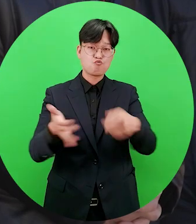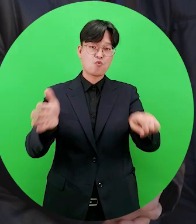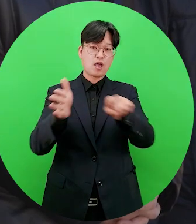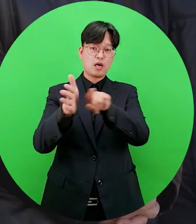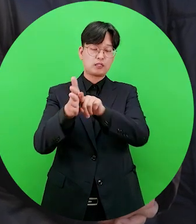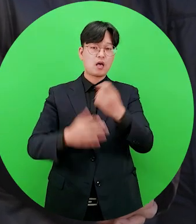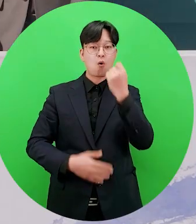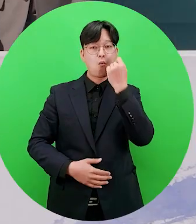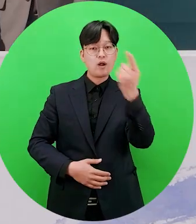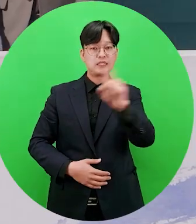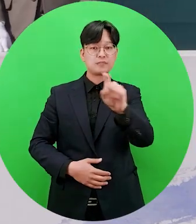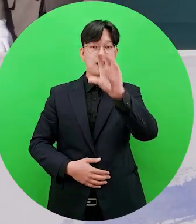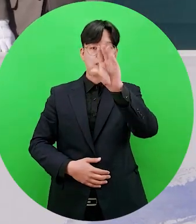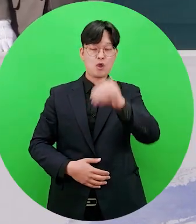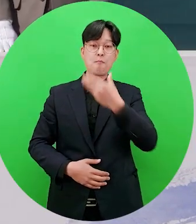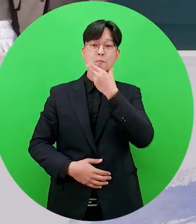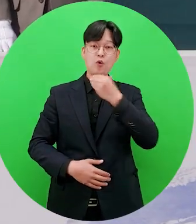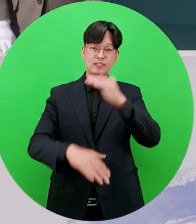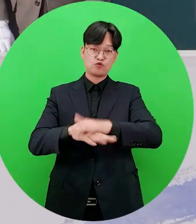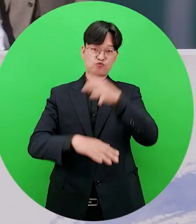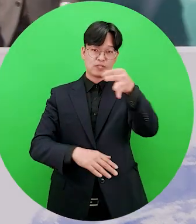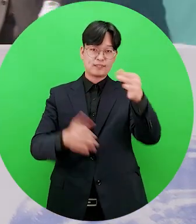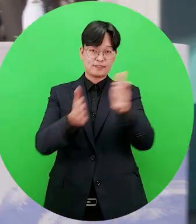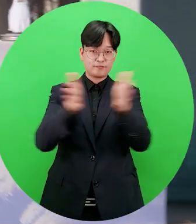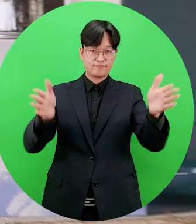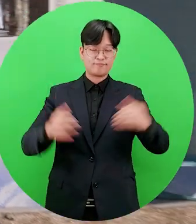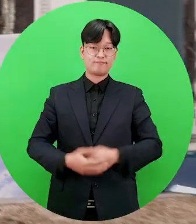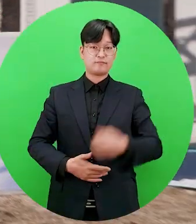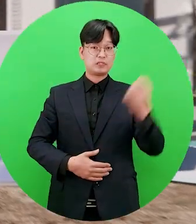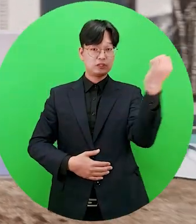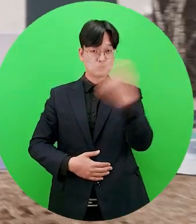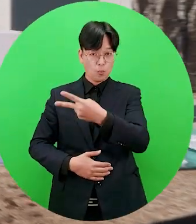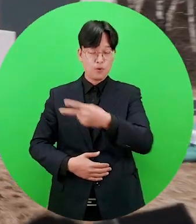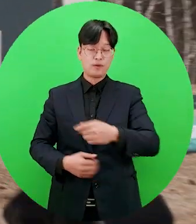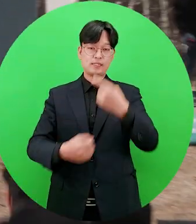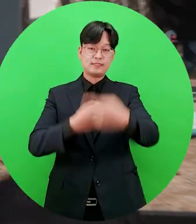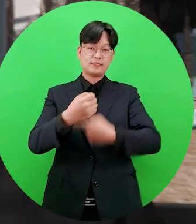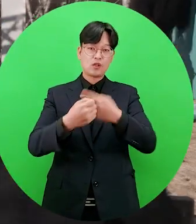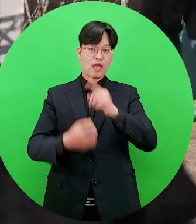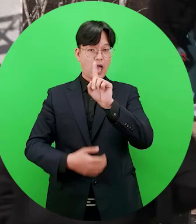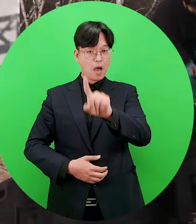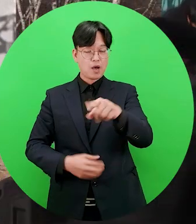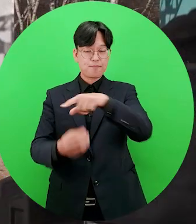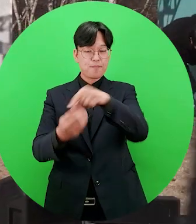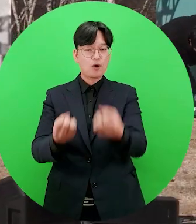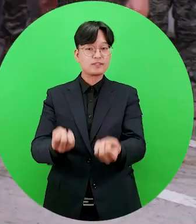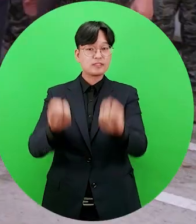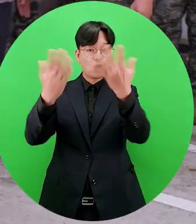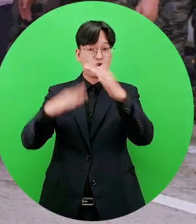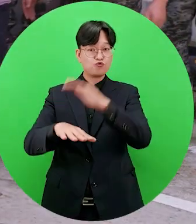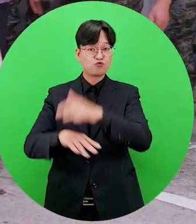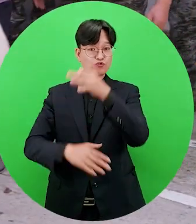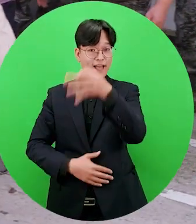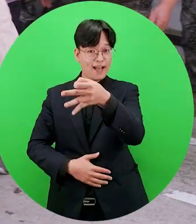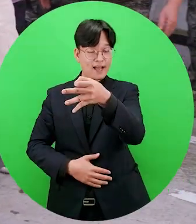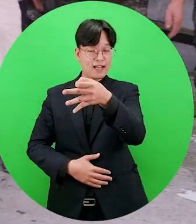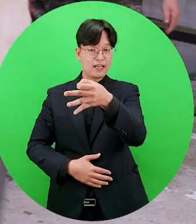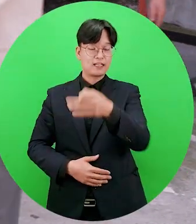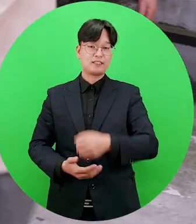복지수당을 신설합니다. 연 1회 지급되던 명절 보훈가족